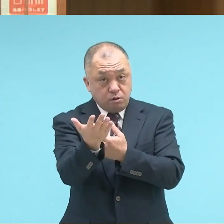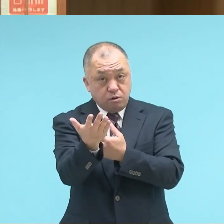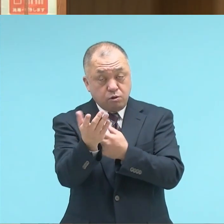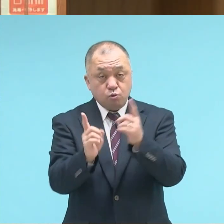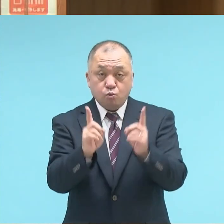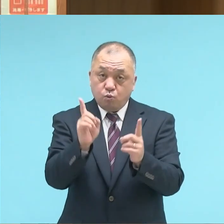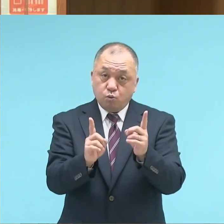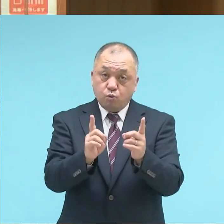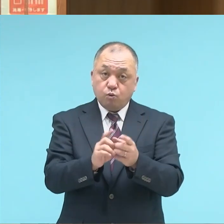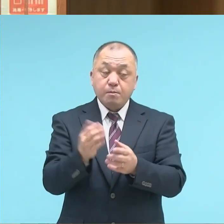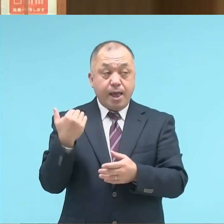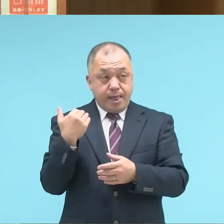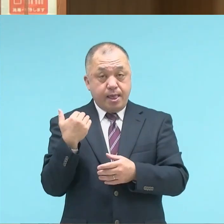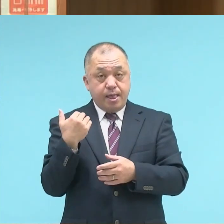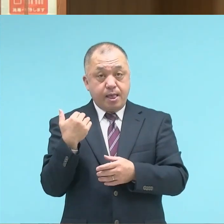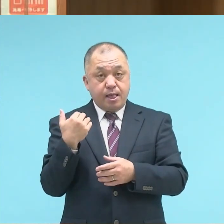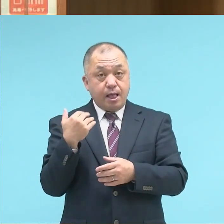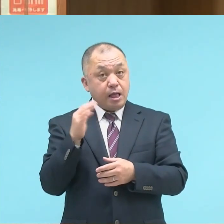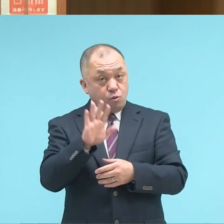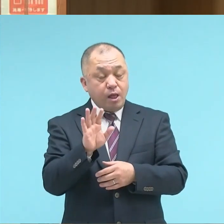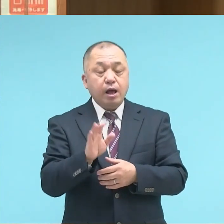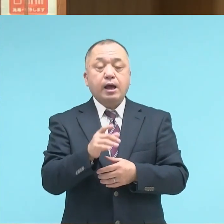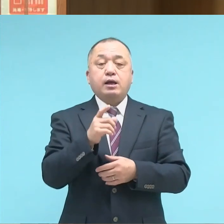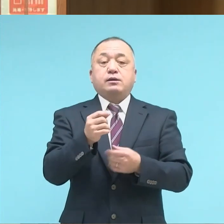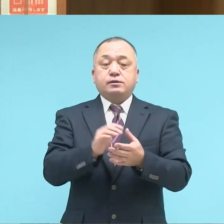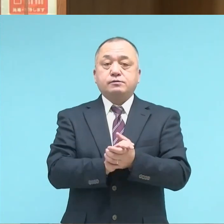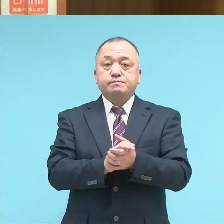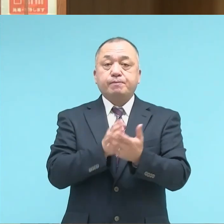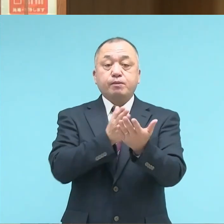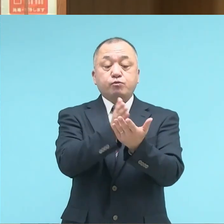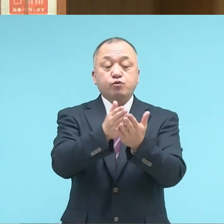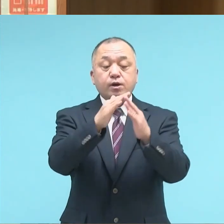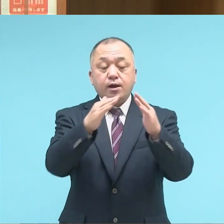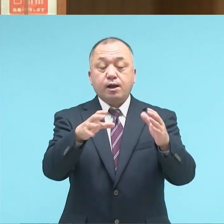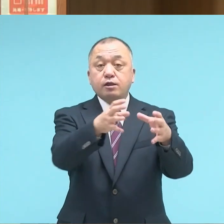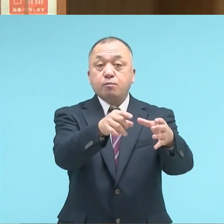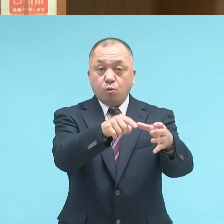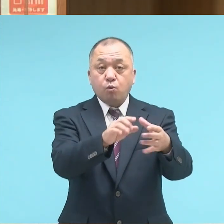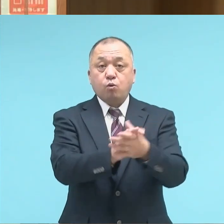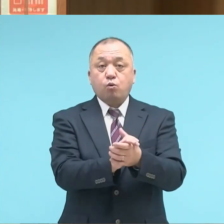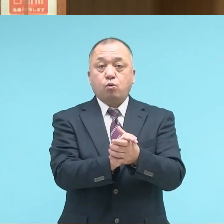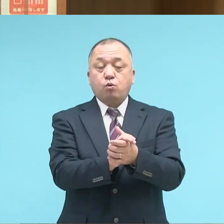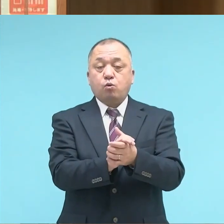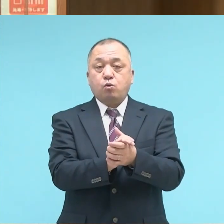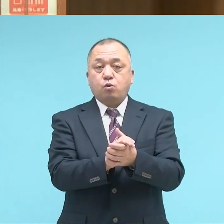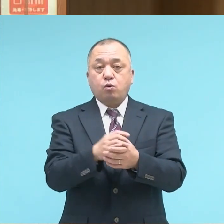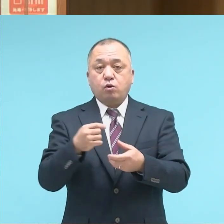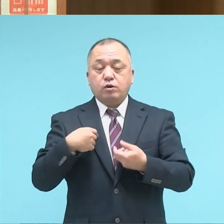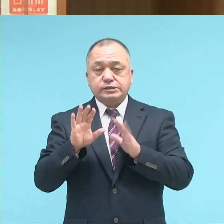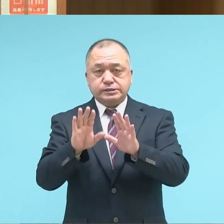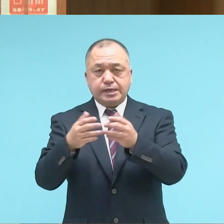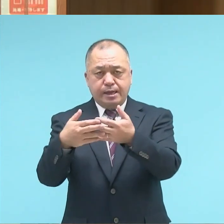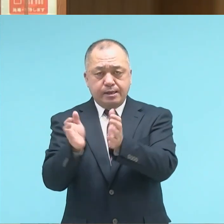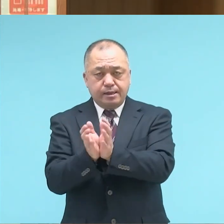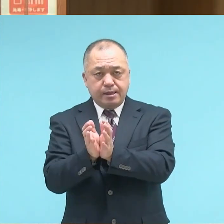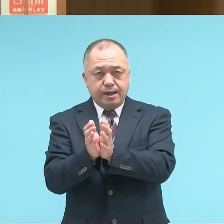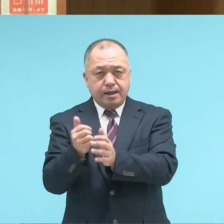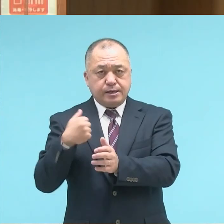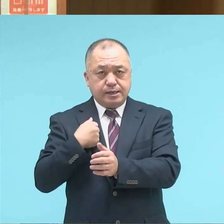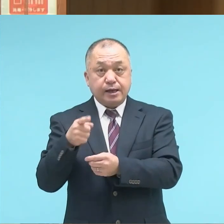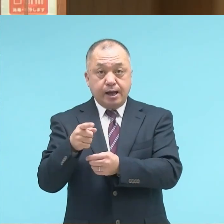前でした ね。はい、 後ですよね。だから分科会の方でもなんか自衛隊を、その尾身会長の